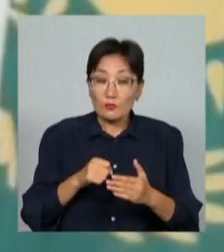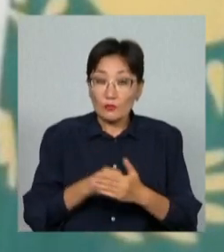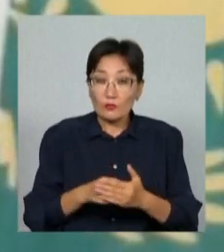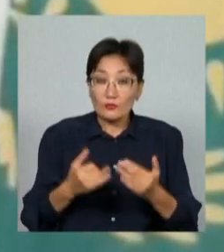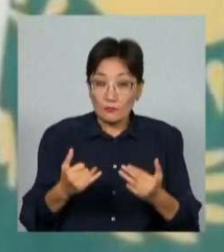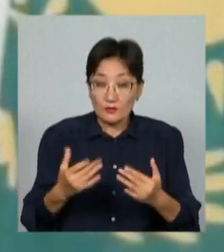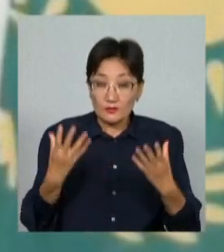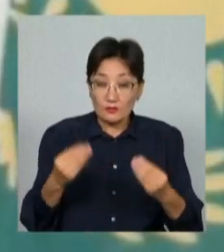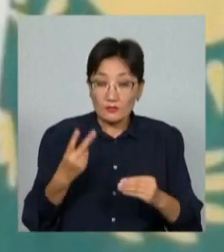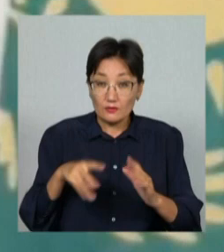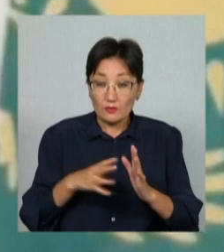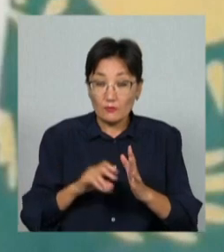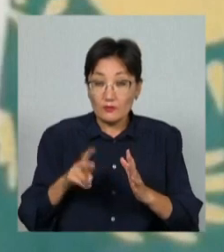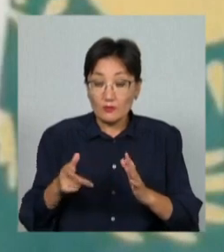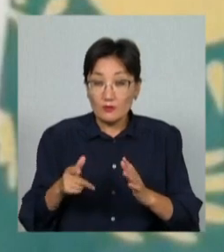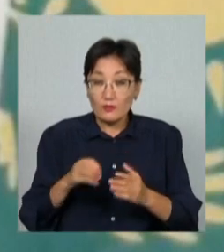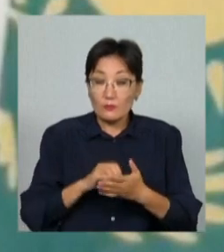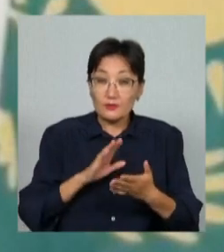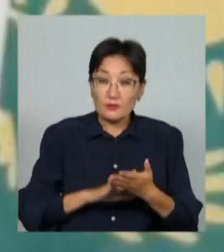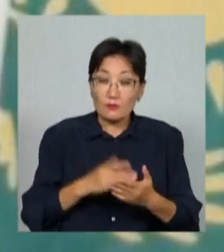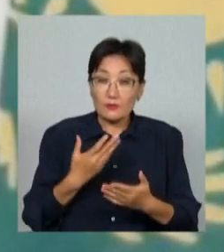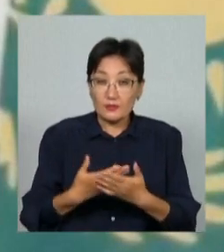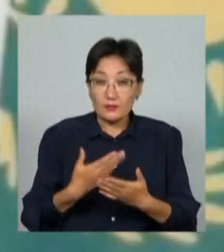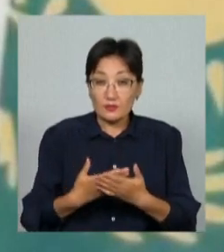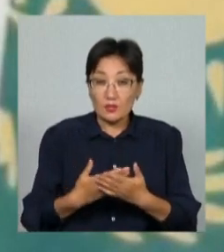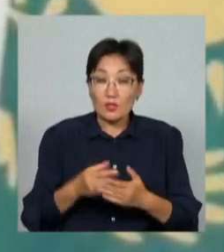время. С 29 июля при регистрации порядка